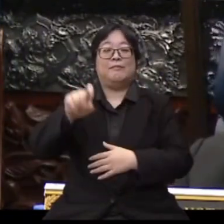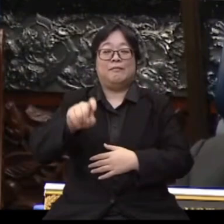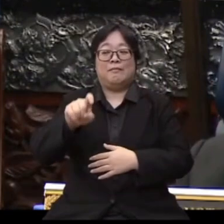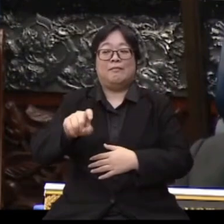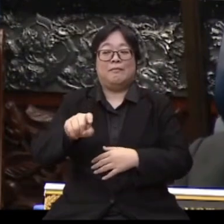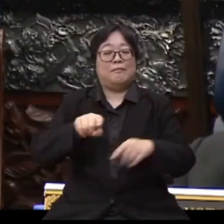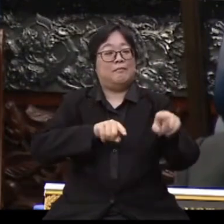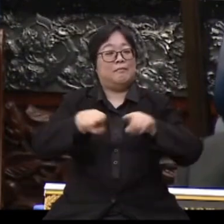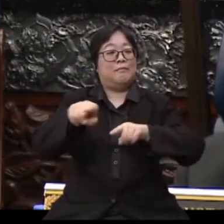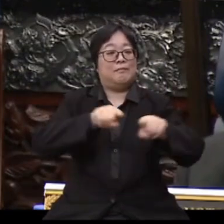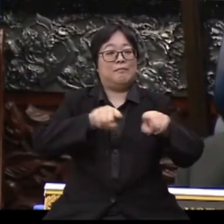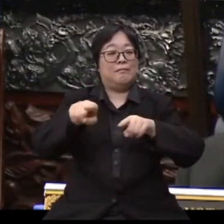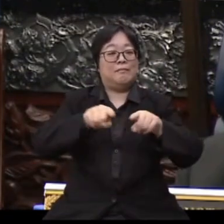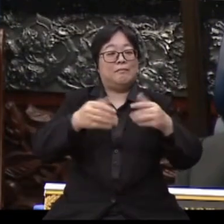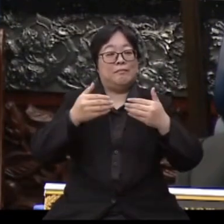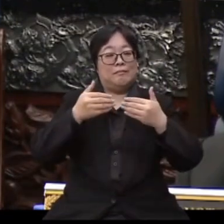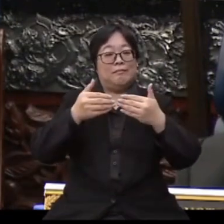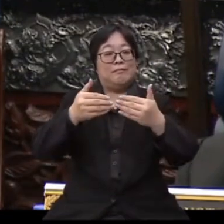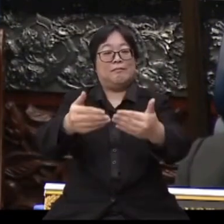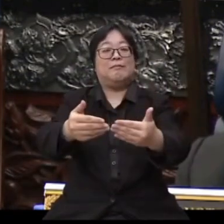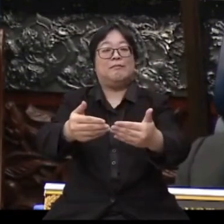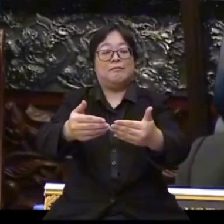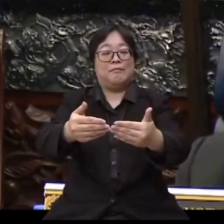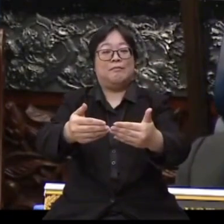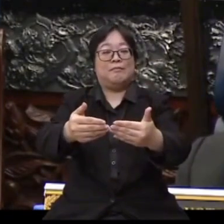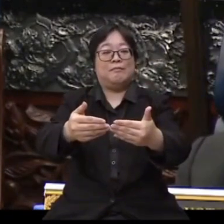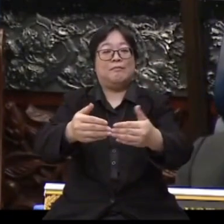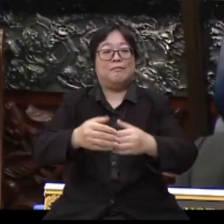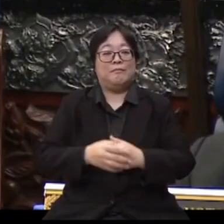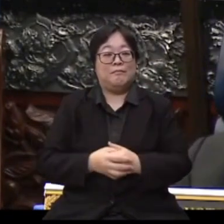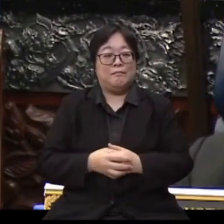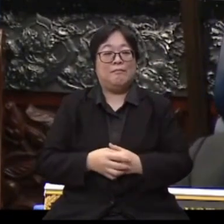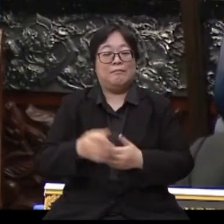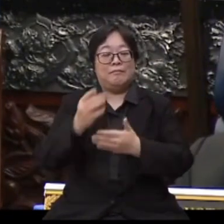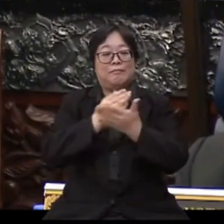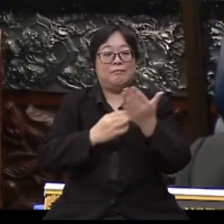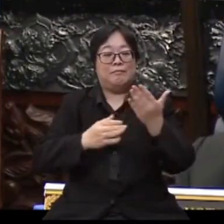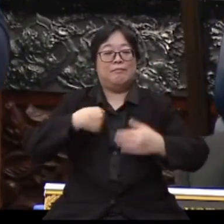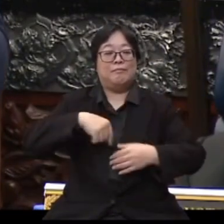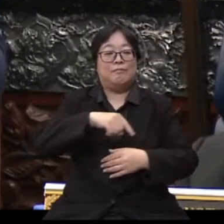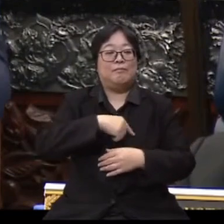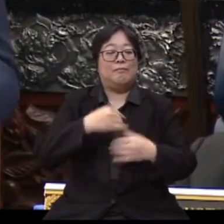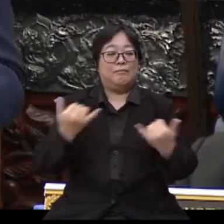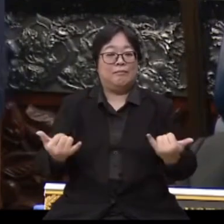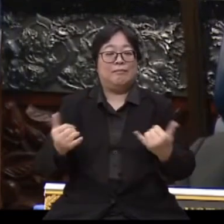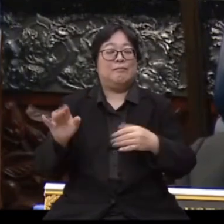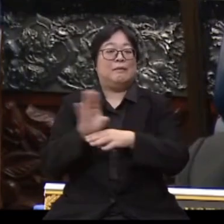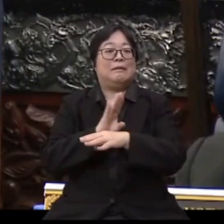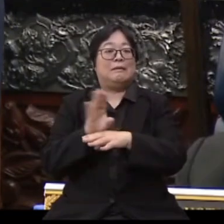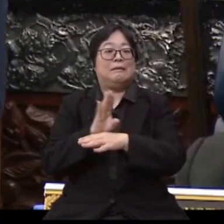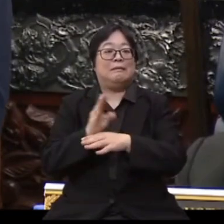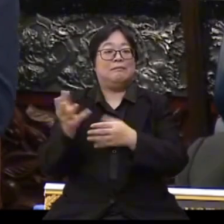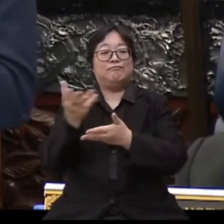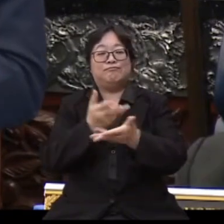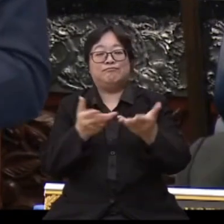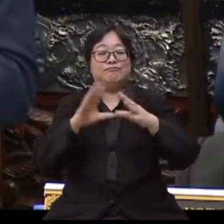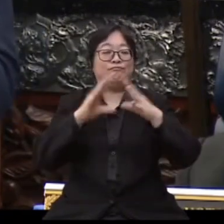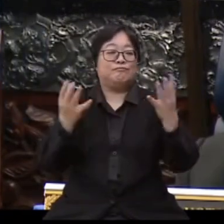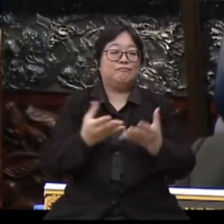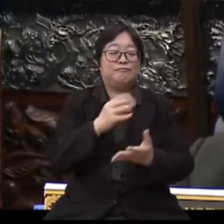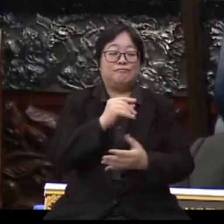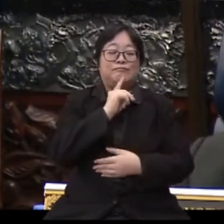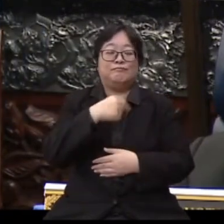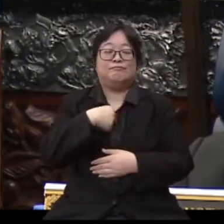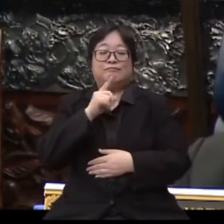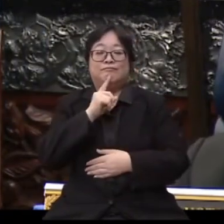memastikan daya saing yang berterusan untuk industri pembuatan kita yang berdagang dengan antarabangsa. Dan saya